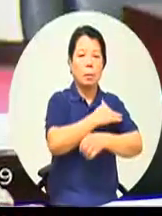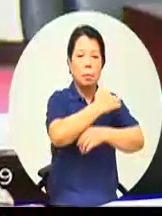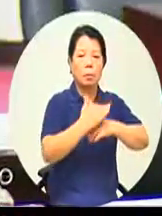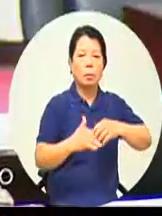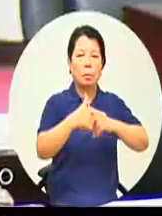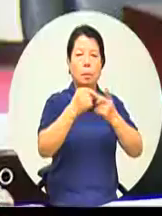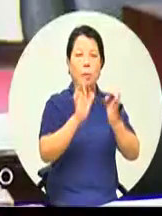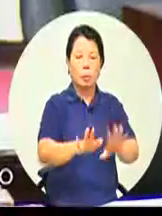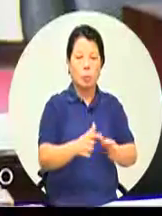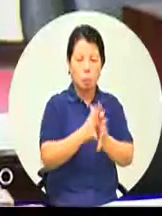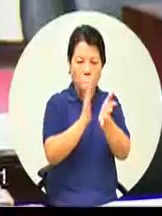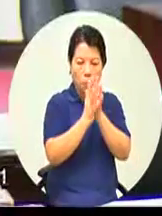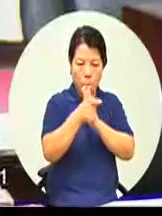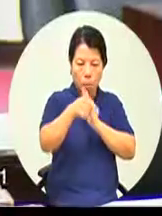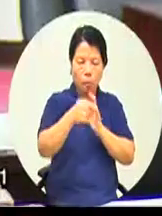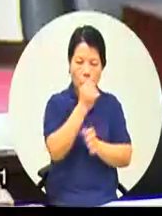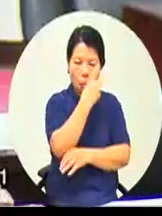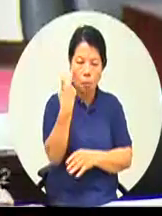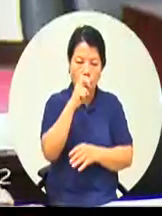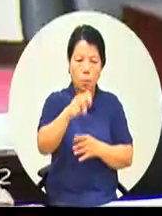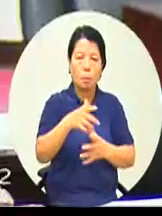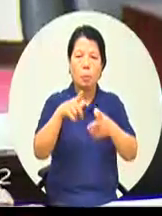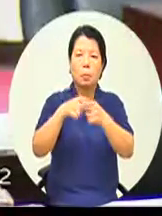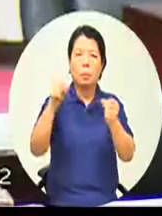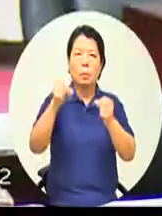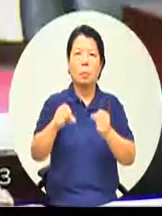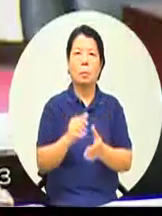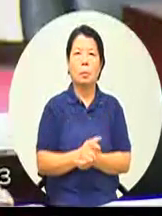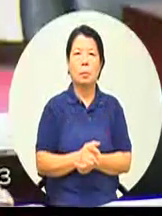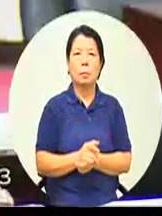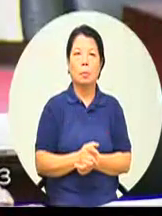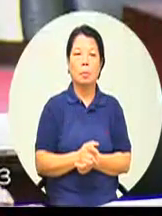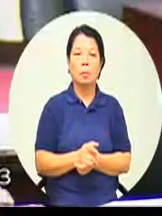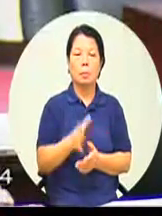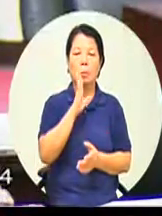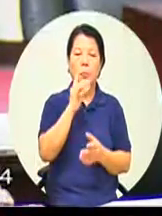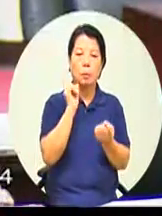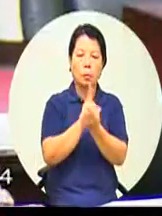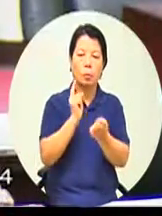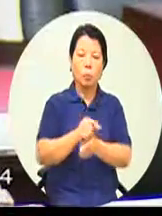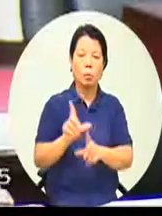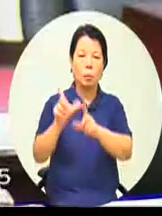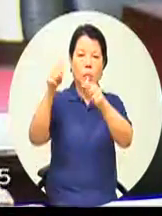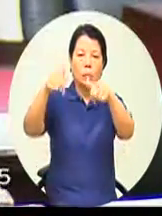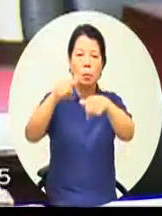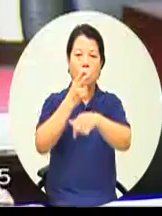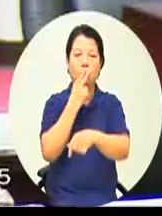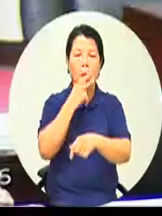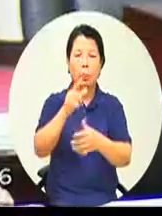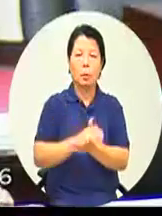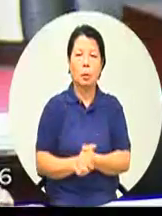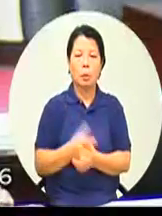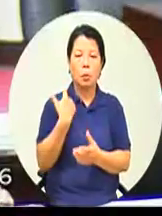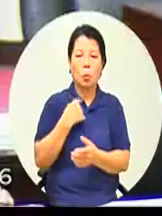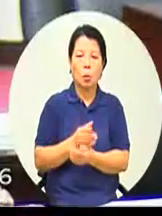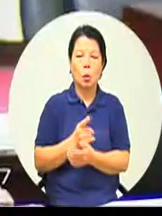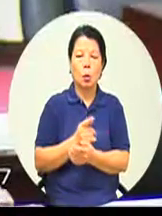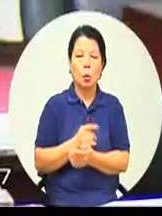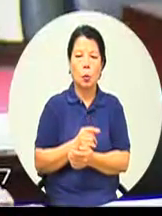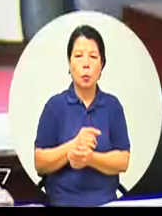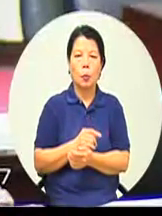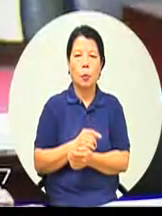排名次序来看，你会发现日本是对于东南亚最切入的一